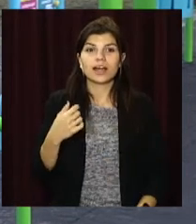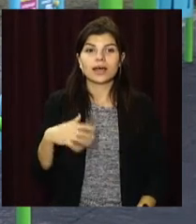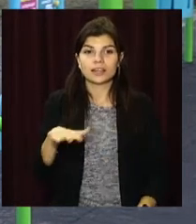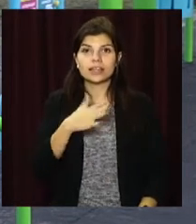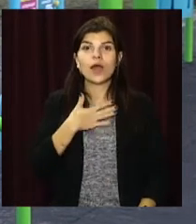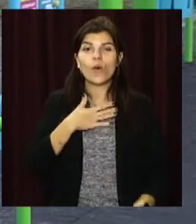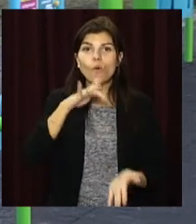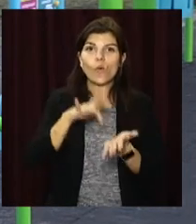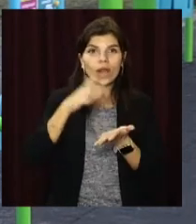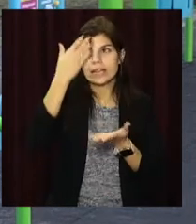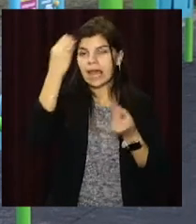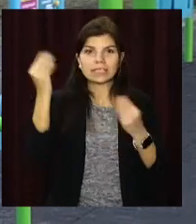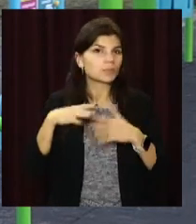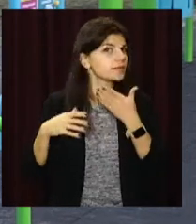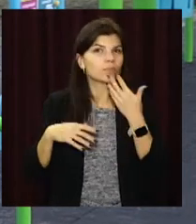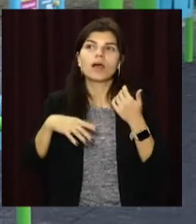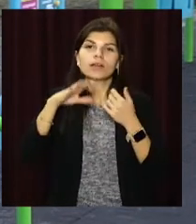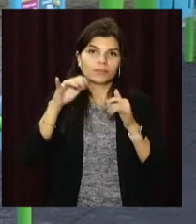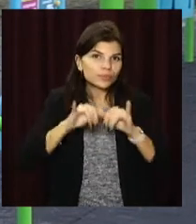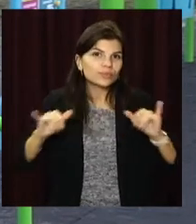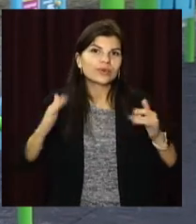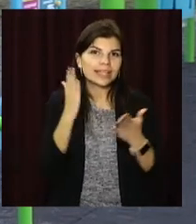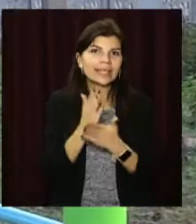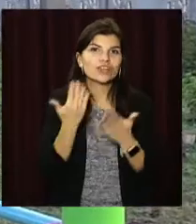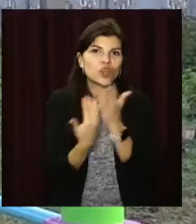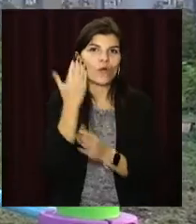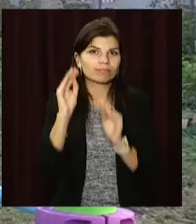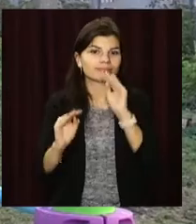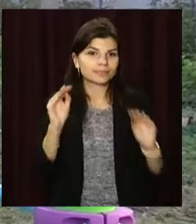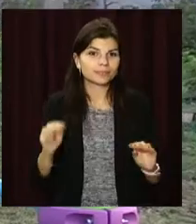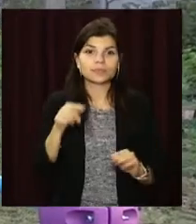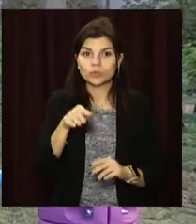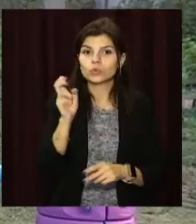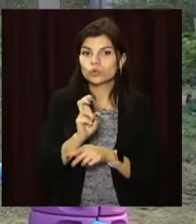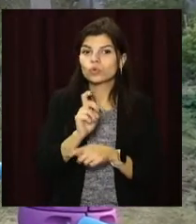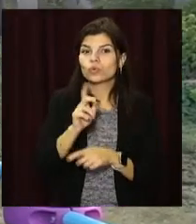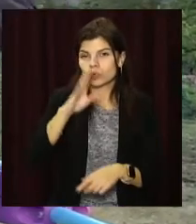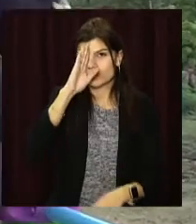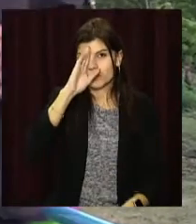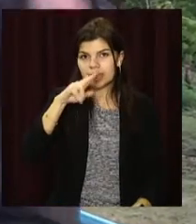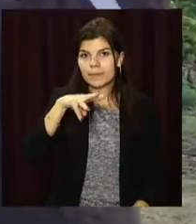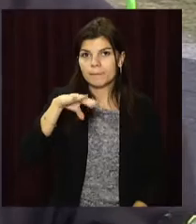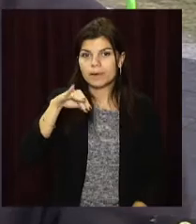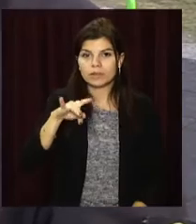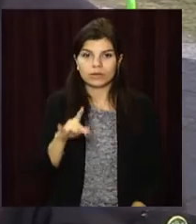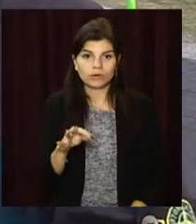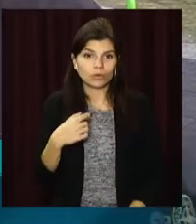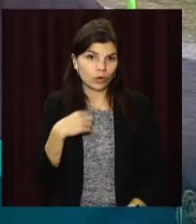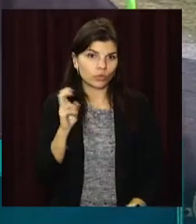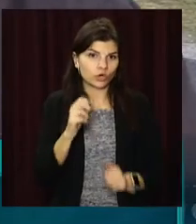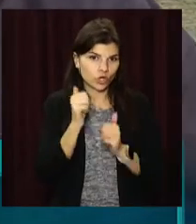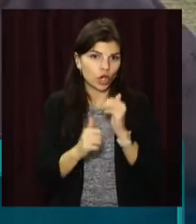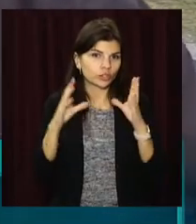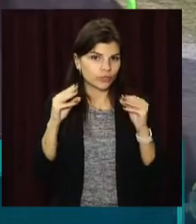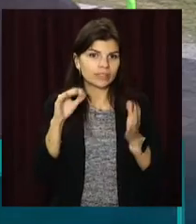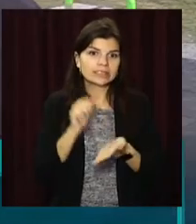забуває, розпространяють все, ну, в общем, так. Все нравится. Регулярно сюди ходить і Дмитро Марченко. Прихожу все часто, кожен